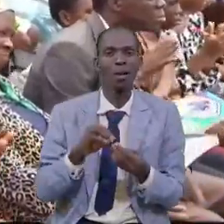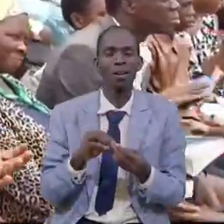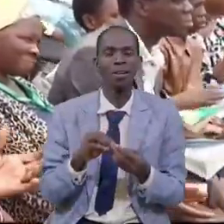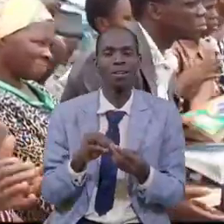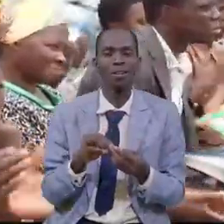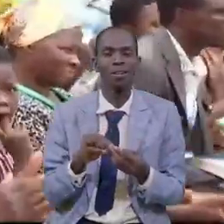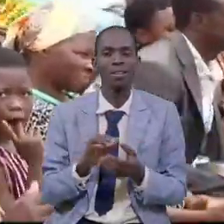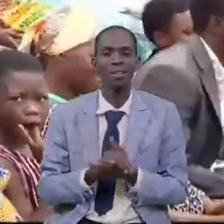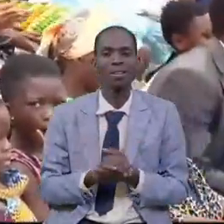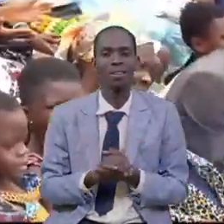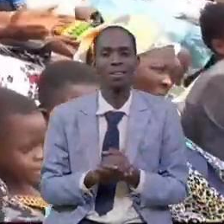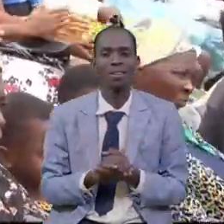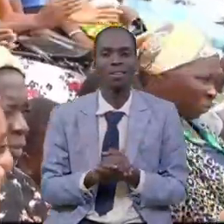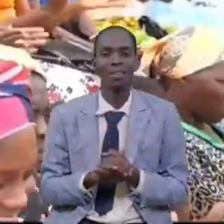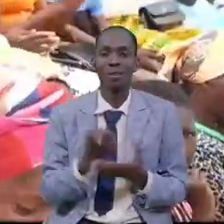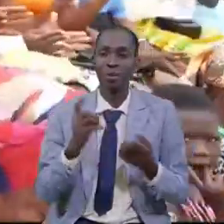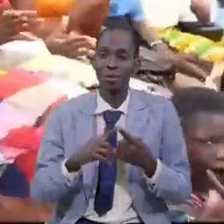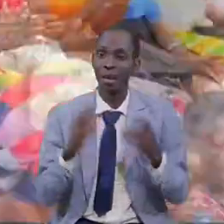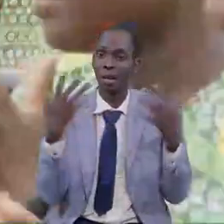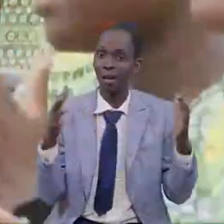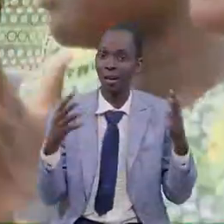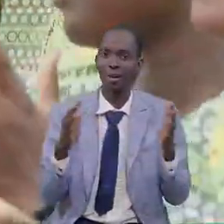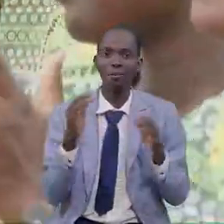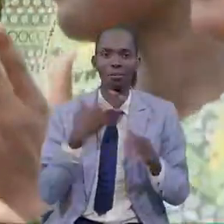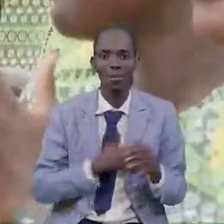If you want to clap, si vous voulez acclamer, acclamez.